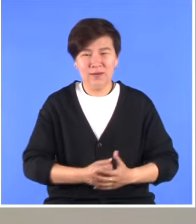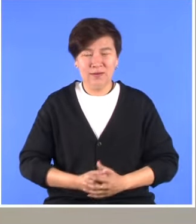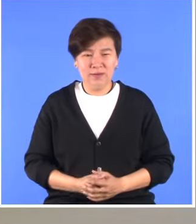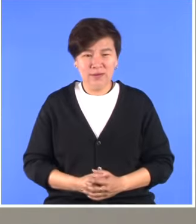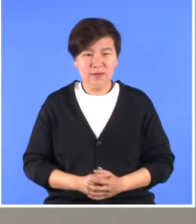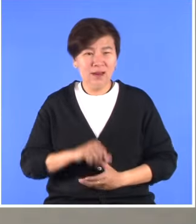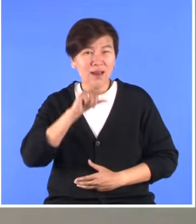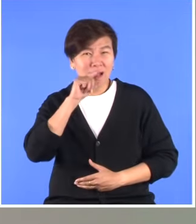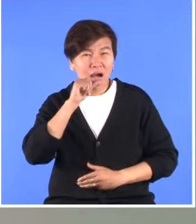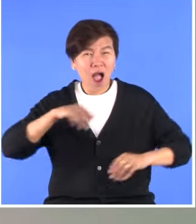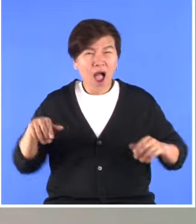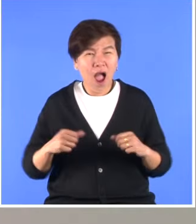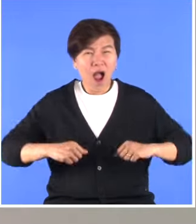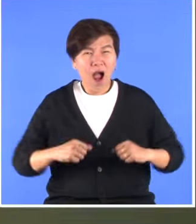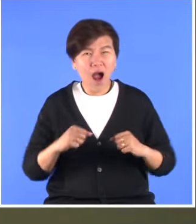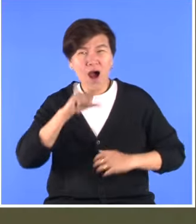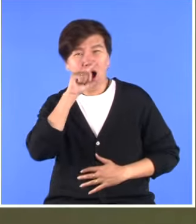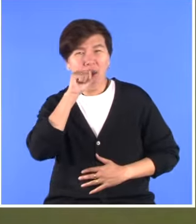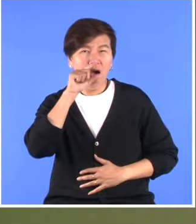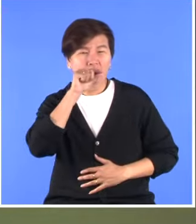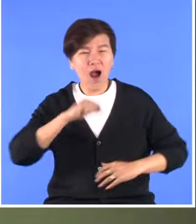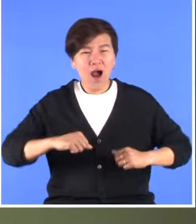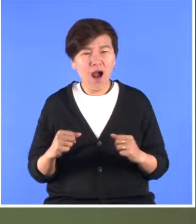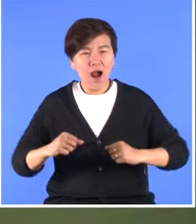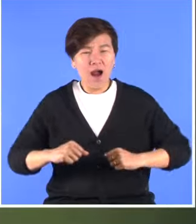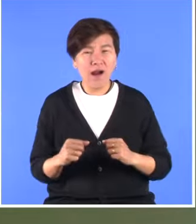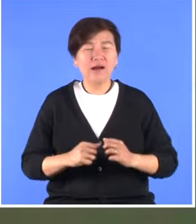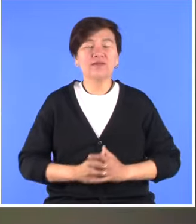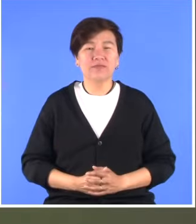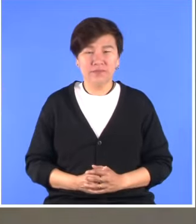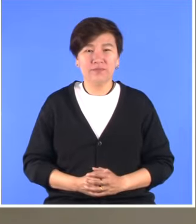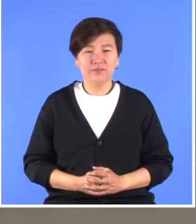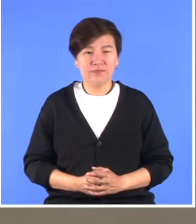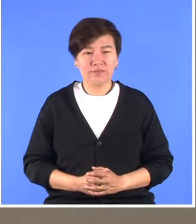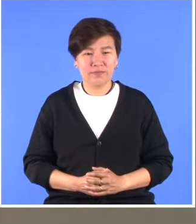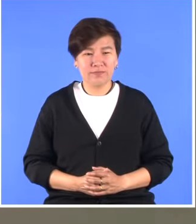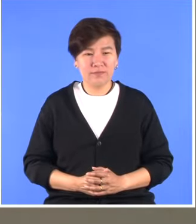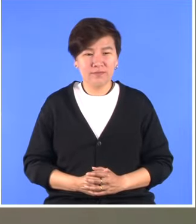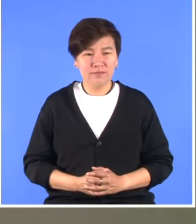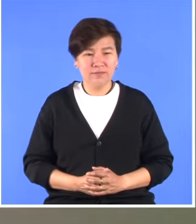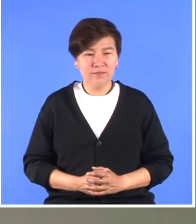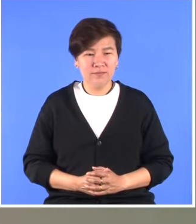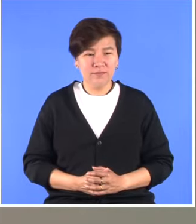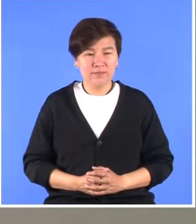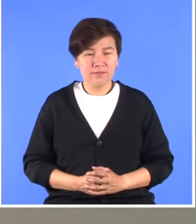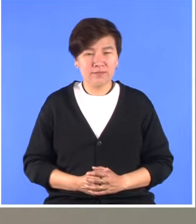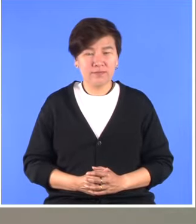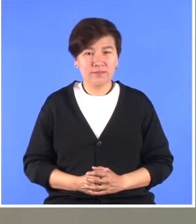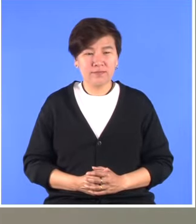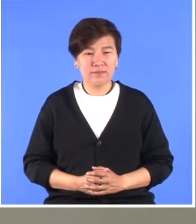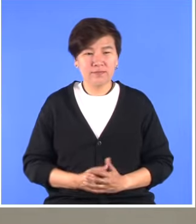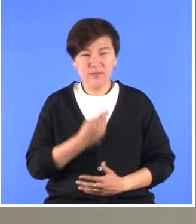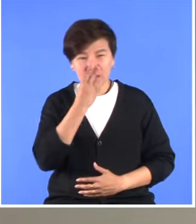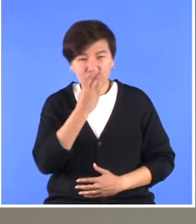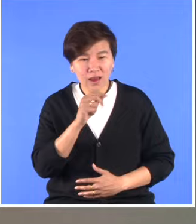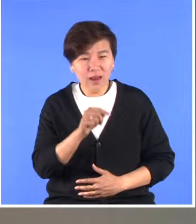กระตอกกระตกระตเออหัวเราะเยาะเปล่าไม่รู้นะไก่นะมันร้องเออเนี่ยครับเนี่ยพี่ๆ